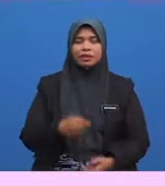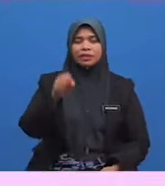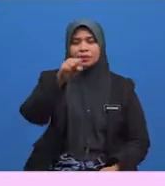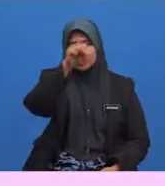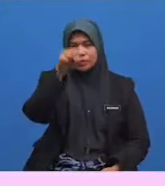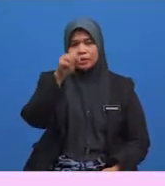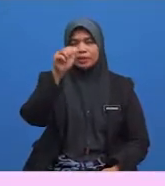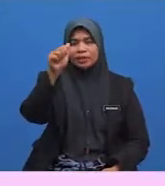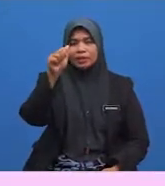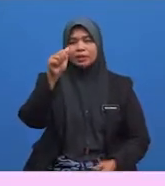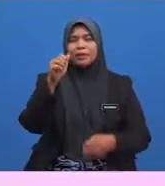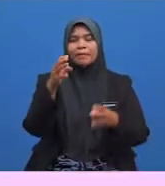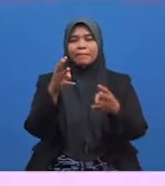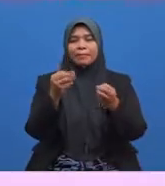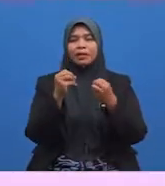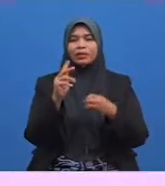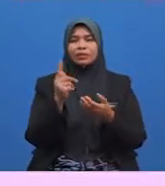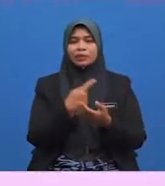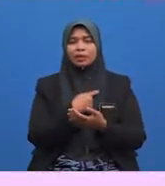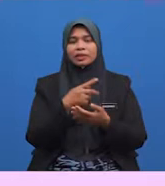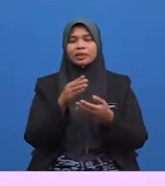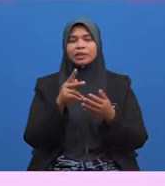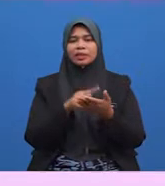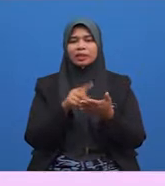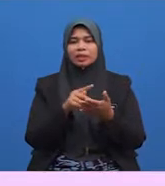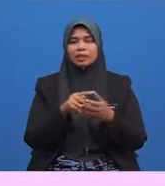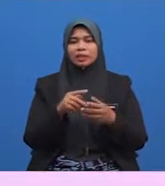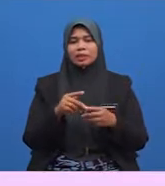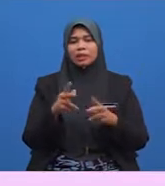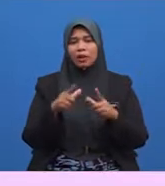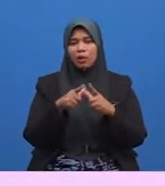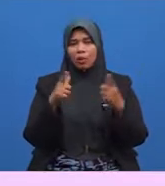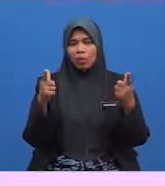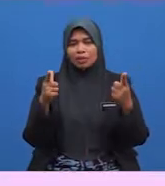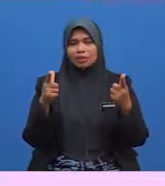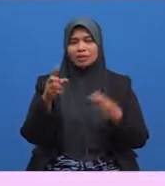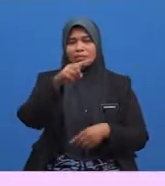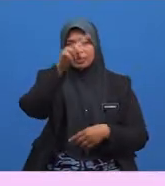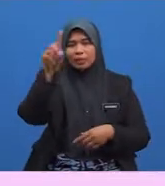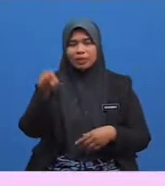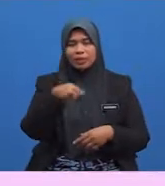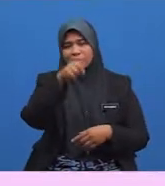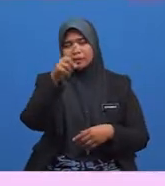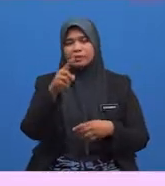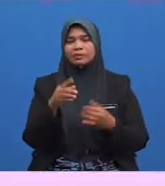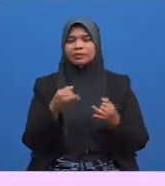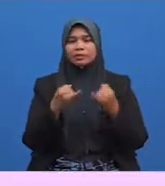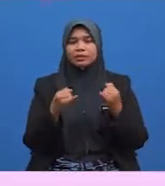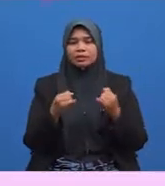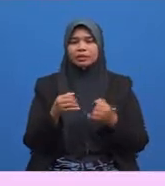Soalan A menghendaki kita menghitung luas sekiranya diberi diameter